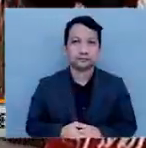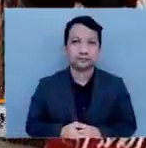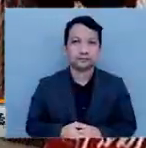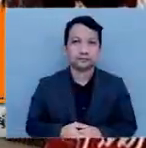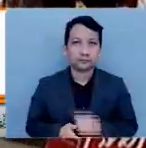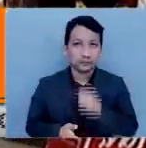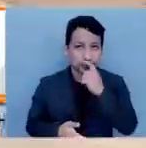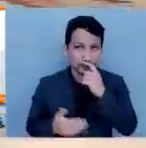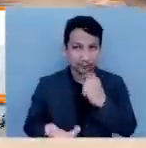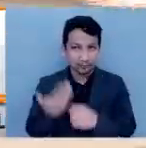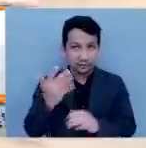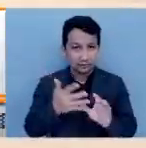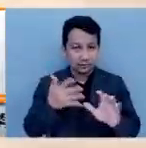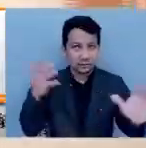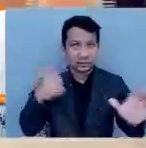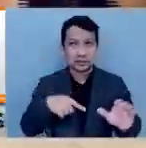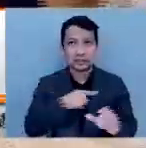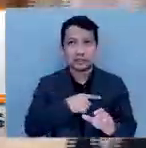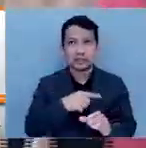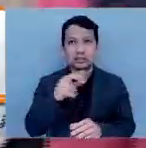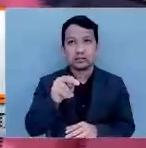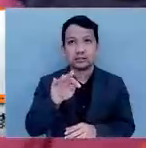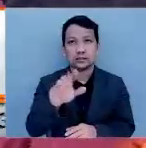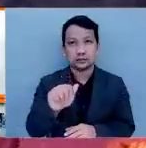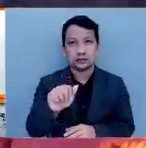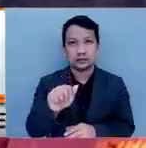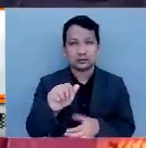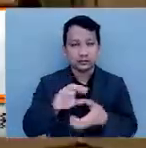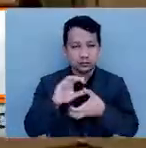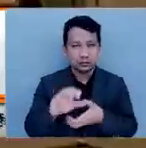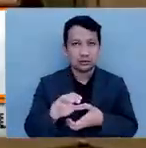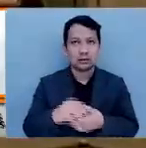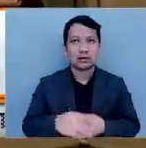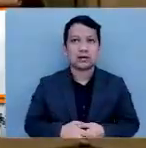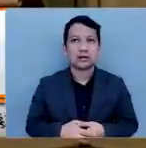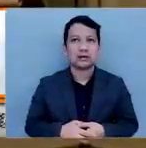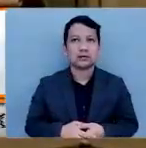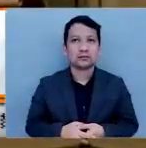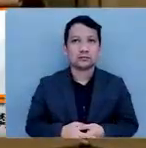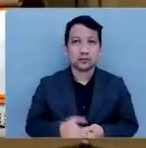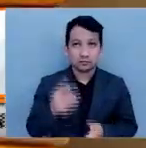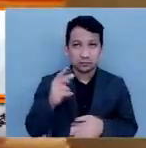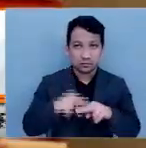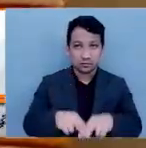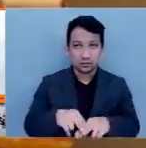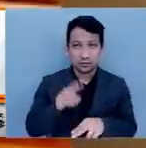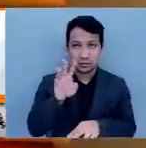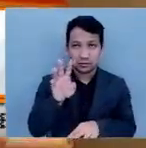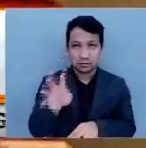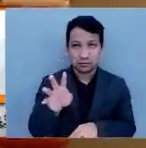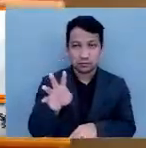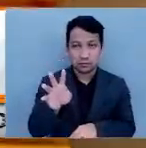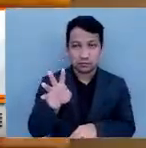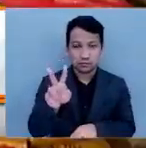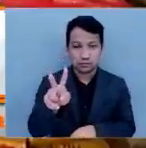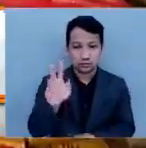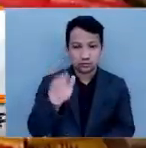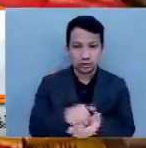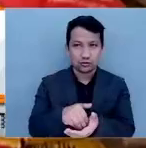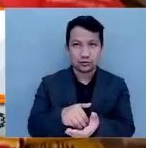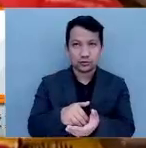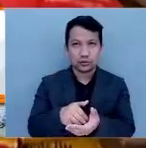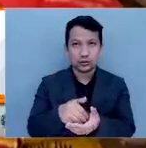Umaga pa lang, mahaba na ang pila sa NFA warehouse sa Zamboanga City. Dito nakaimbak ang 42,000 sako ng bigas